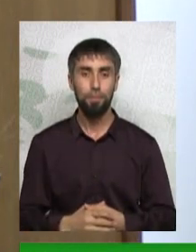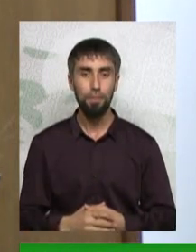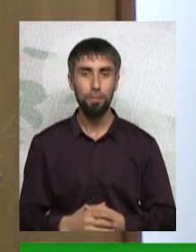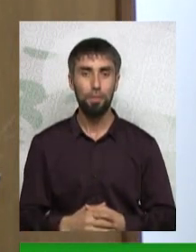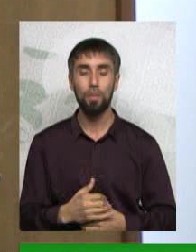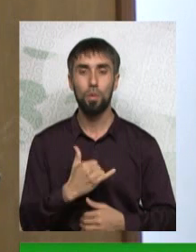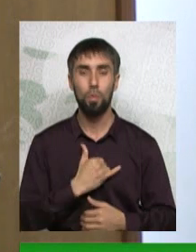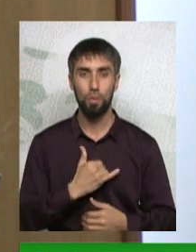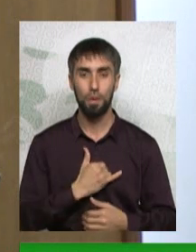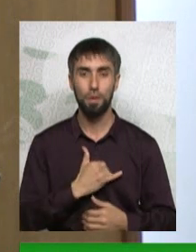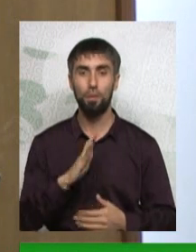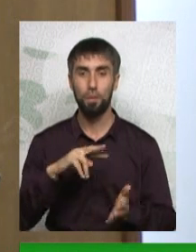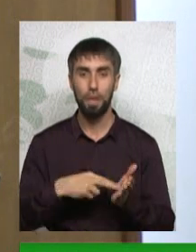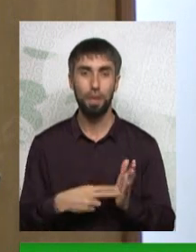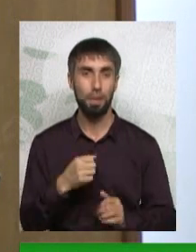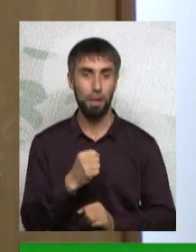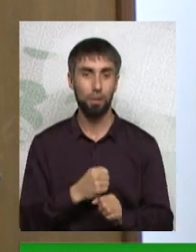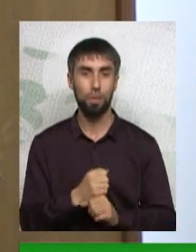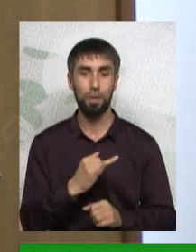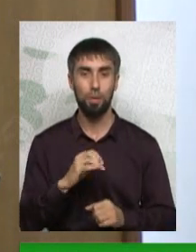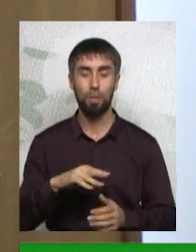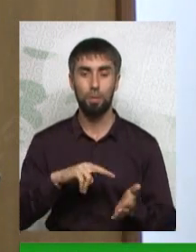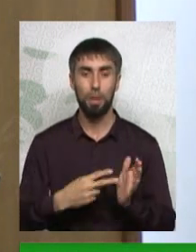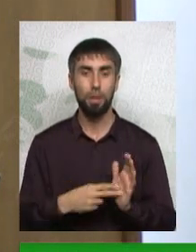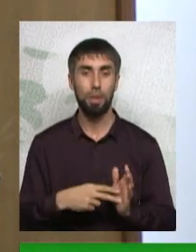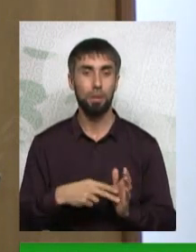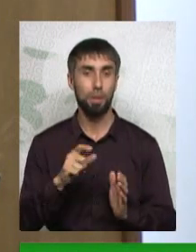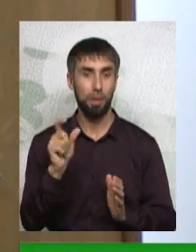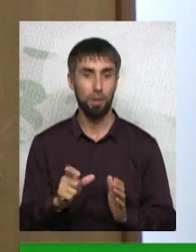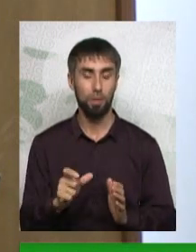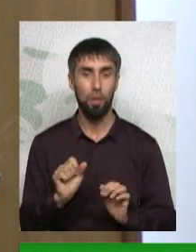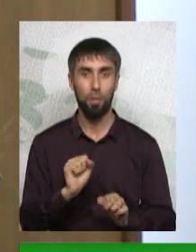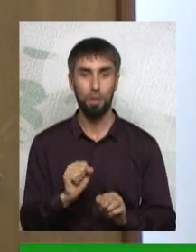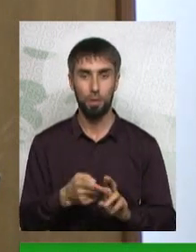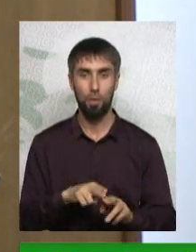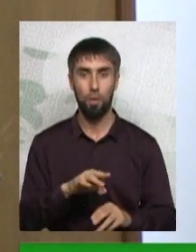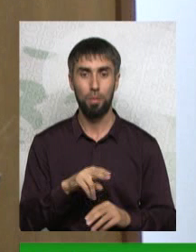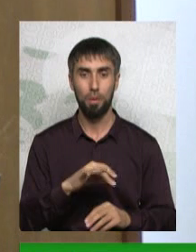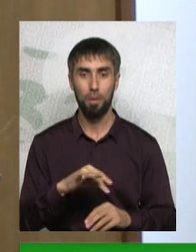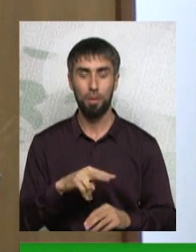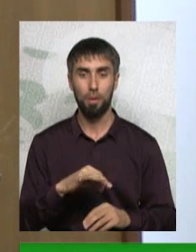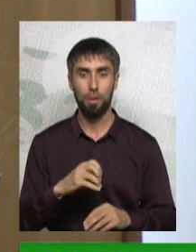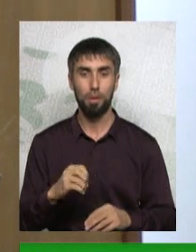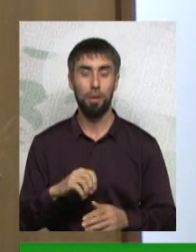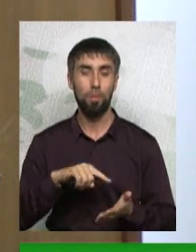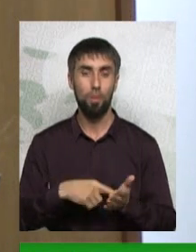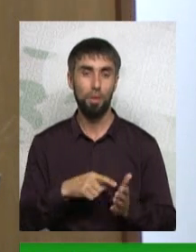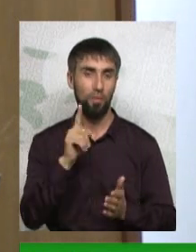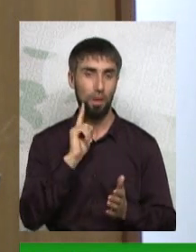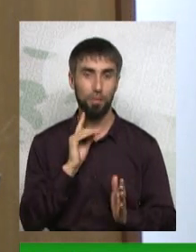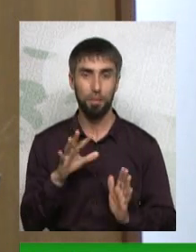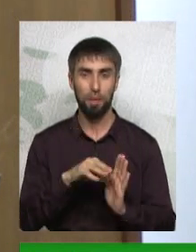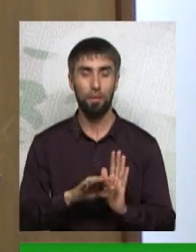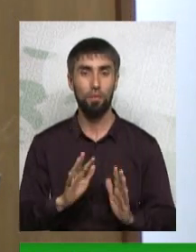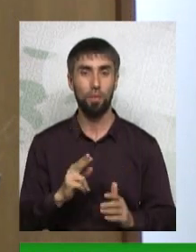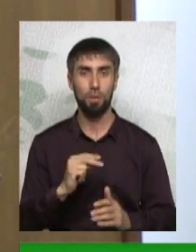у нас в плане разработки идет план гражданской обороны, то есть это определение пункта временного размещения в